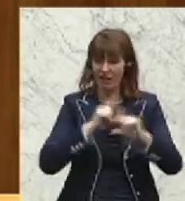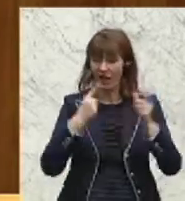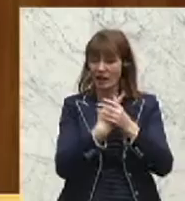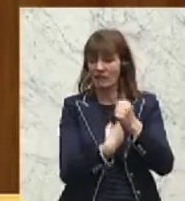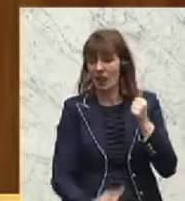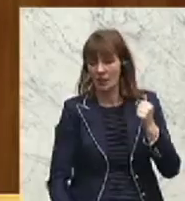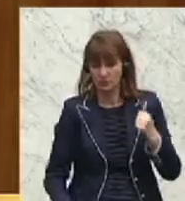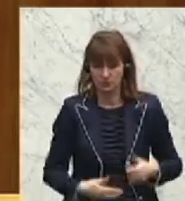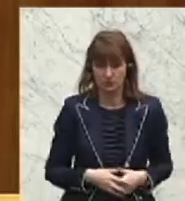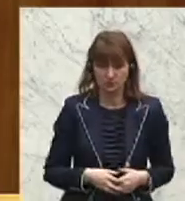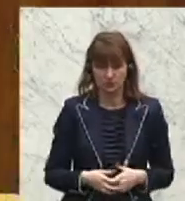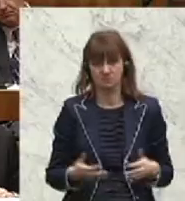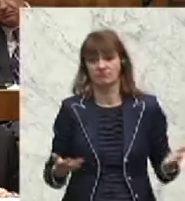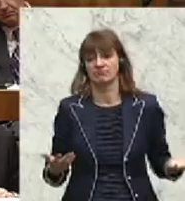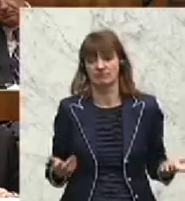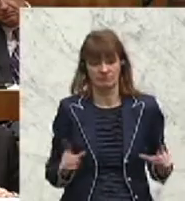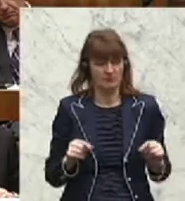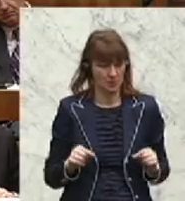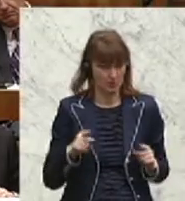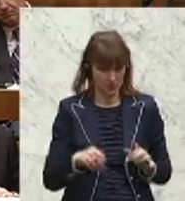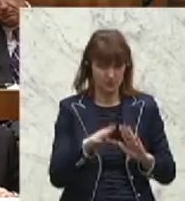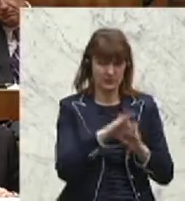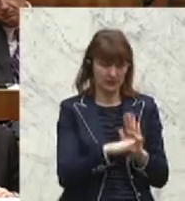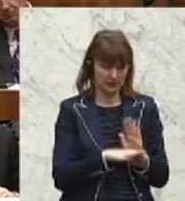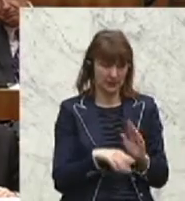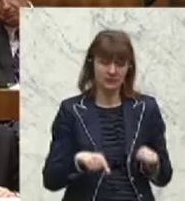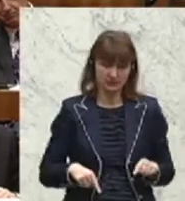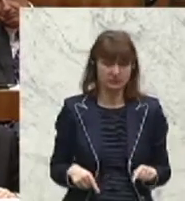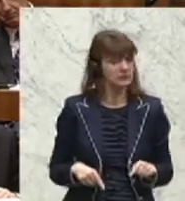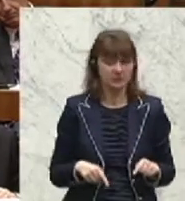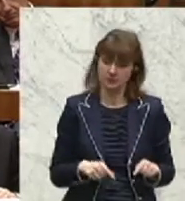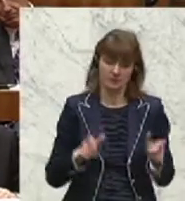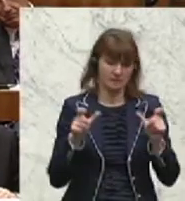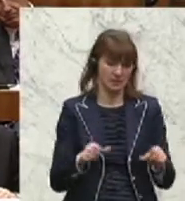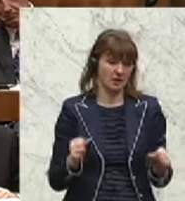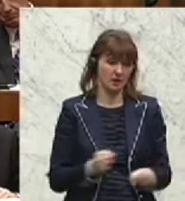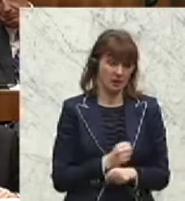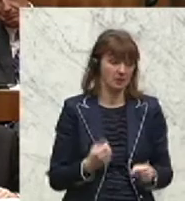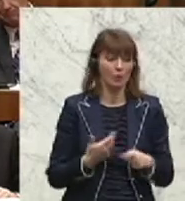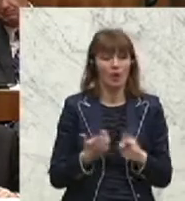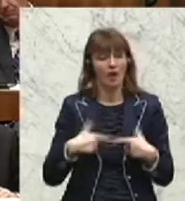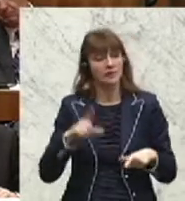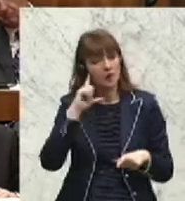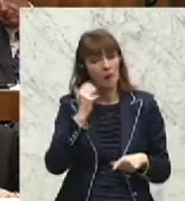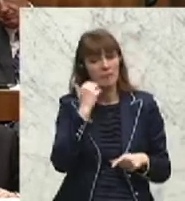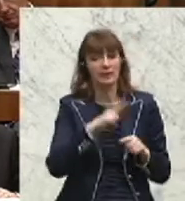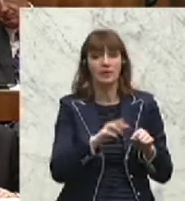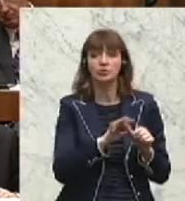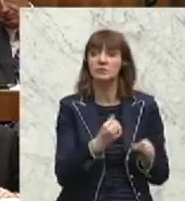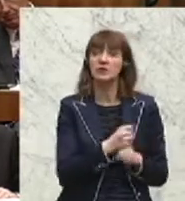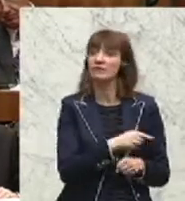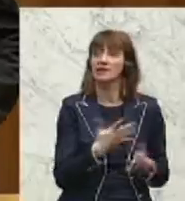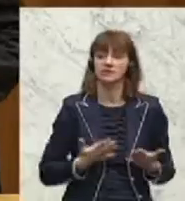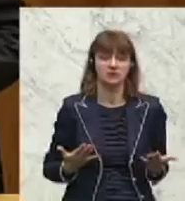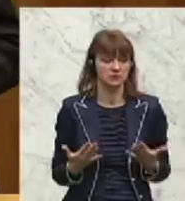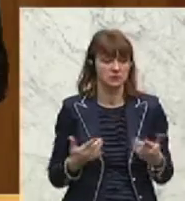Das ist ein klarer Verlust. Und das würden Sie mit diesen Gesetzen jetzt nicht verhindern. Und was macht der Landeshauptmann von Niederösterreich? Er geht her, und